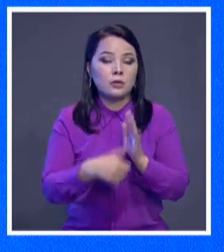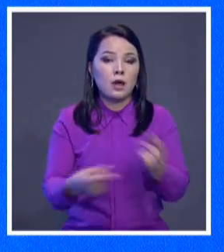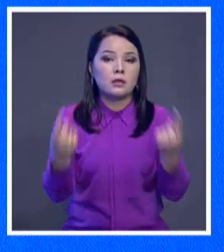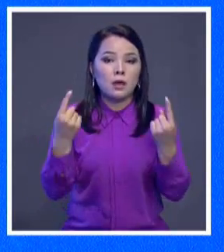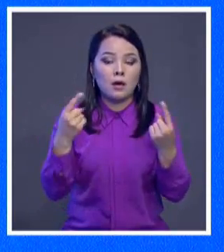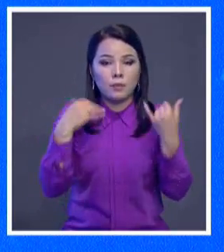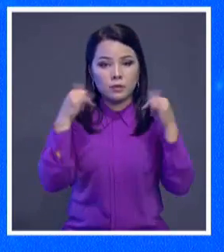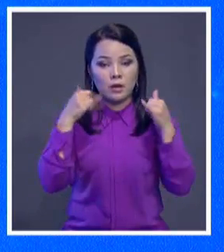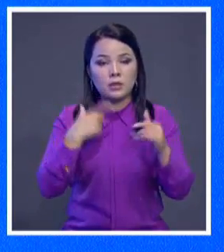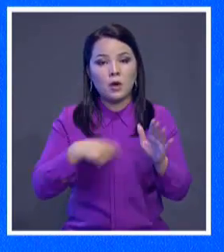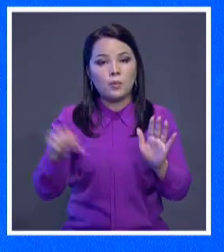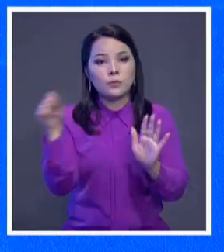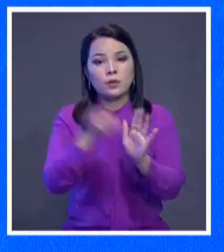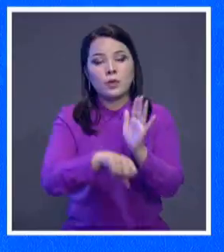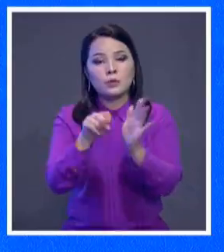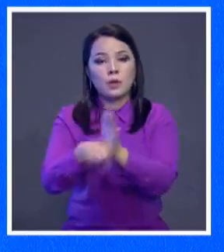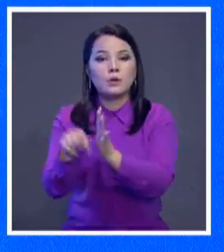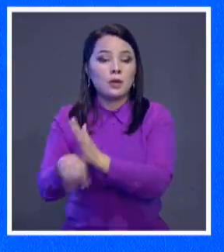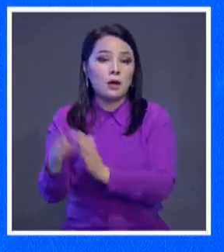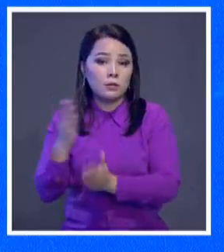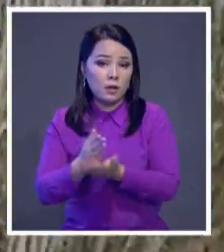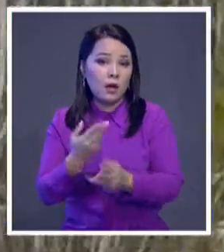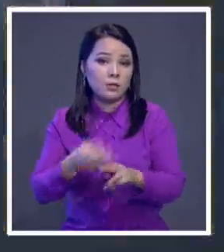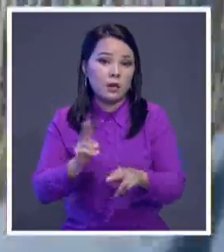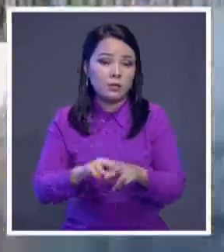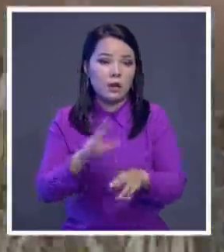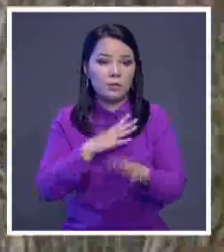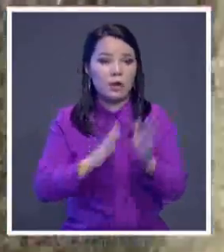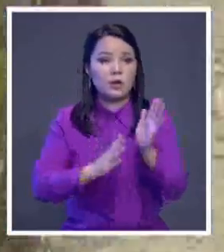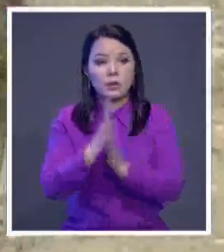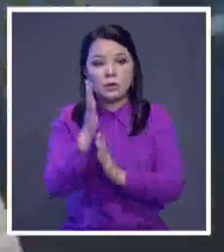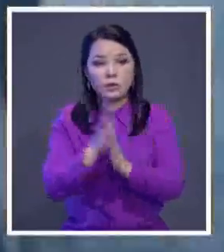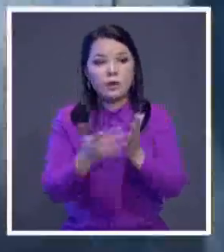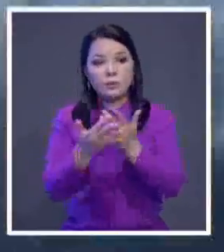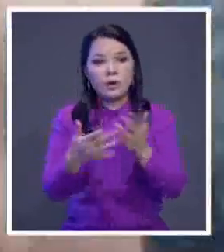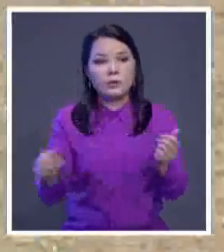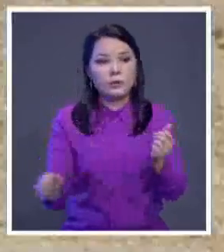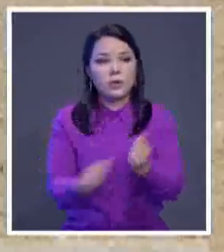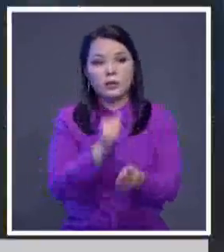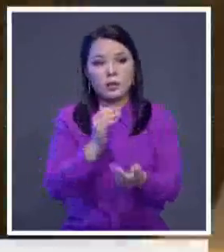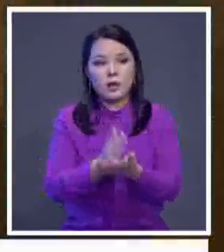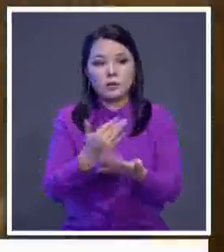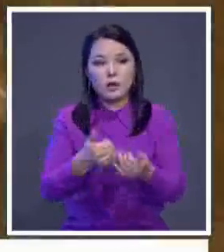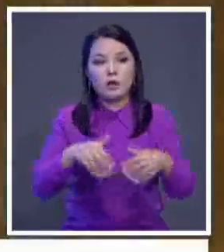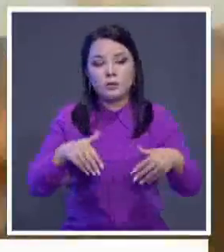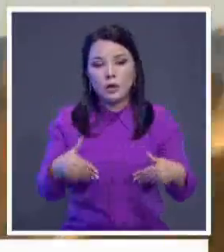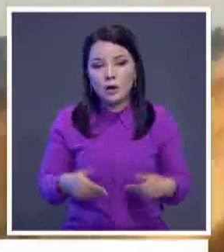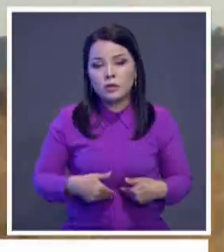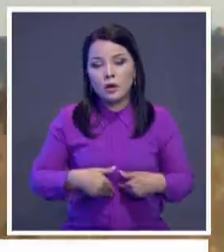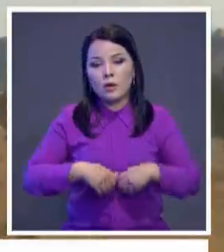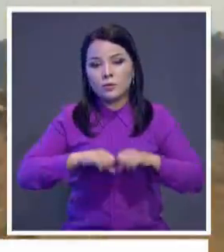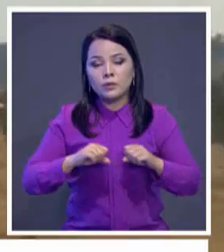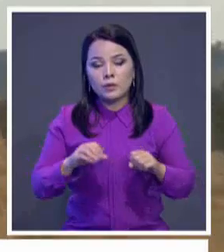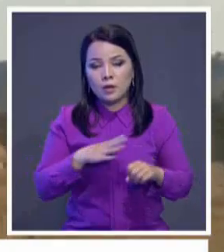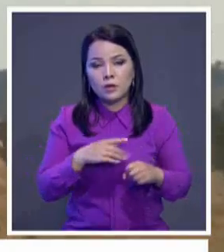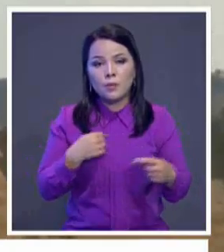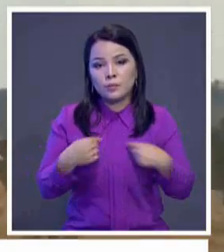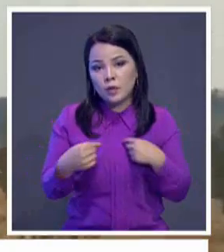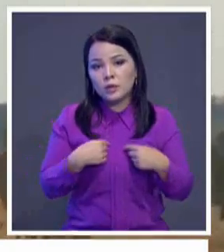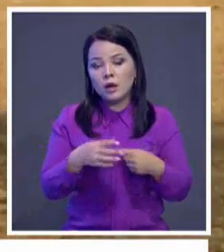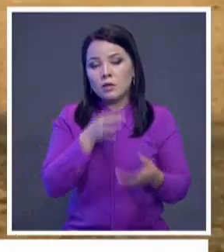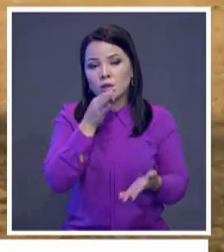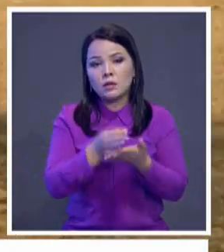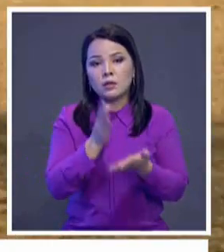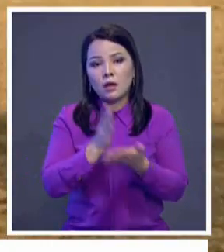ірі қарасын атып тастауға мәжбүр болған. Жеуге шөп, ішерге судың болмауынан үй жануарлары әбден жүдеп құр сүдесі қалған.